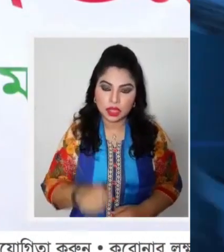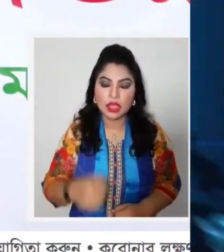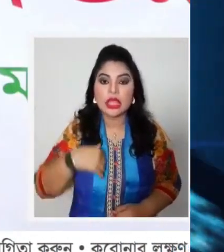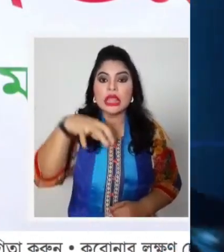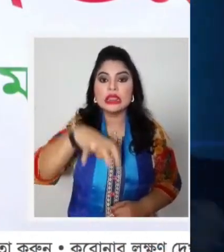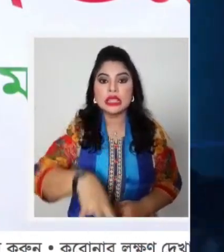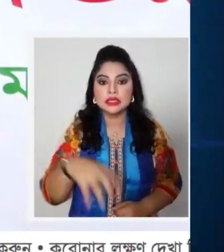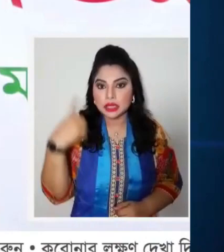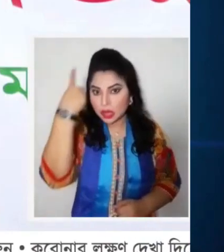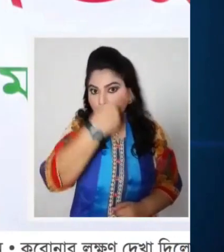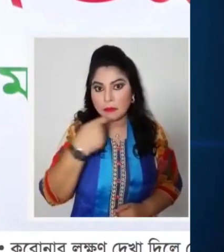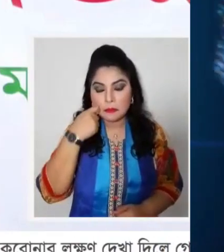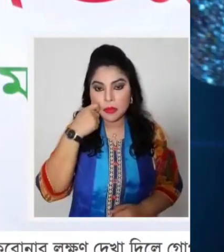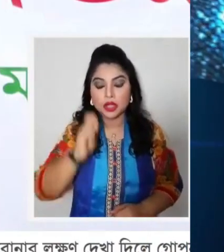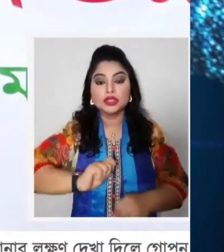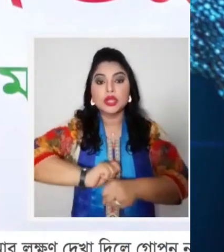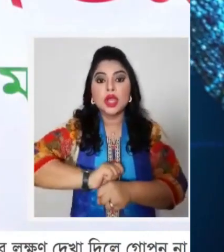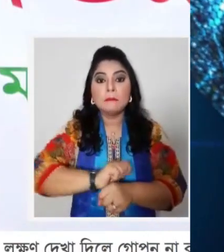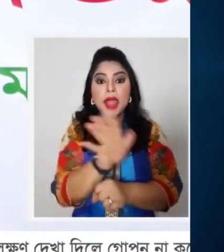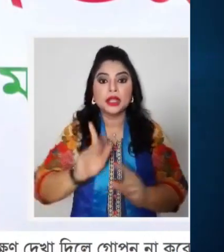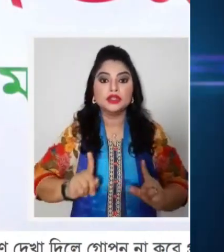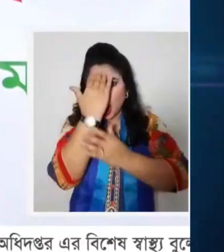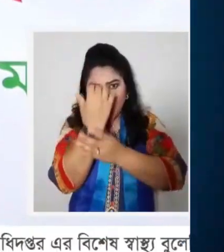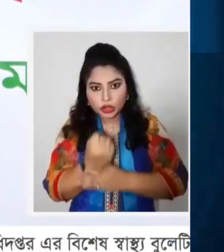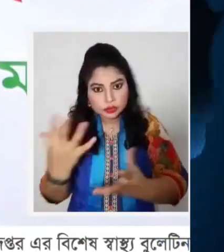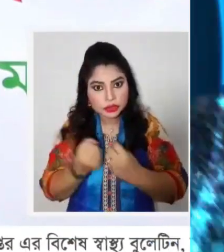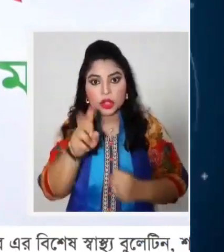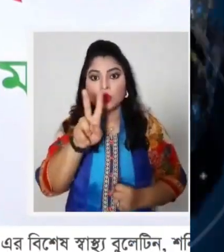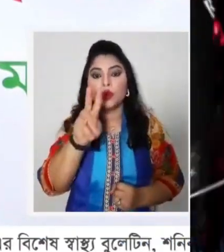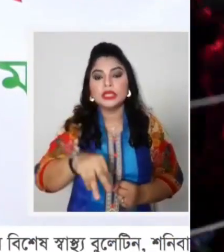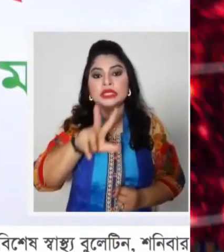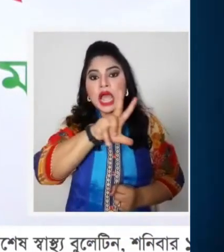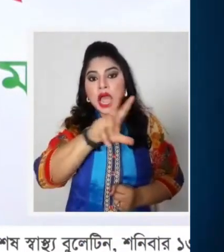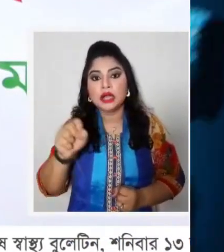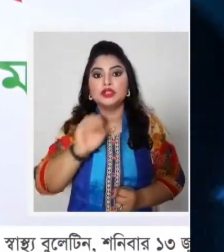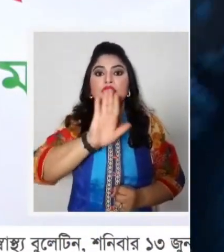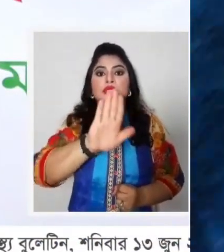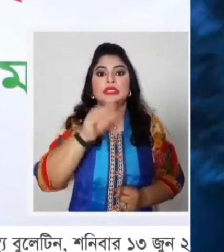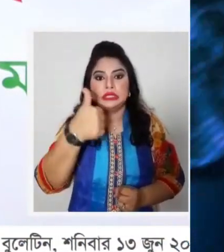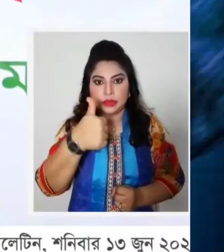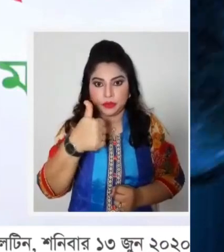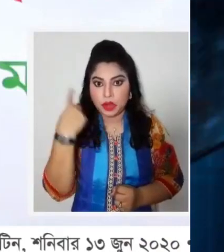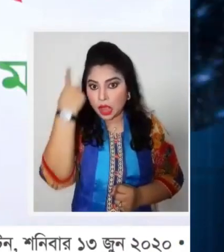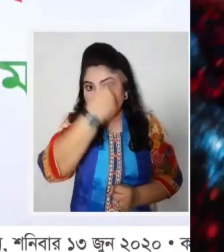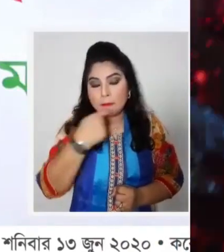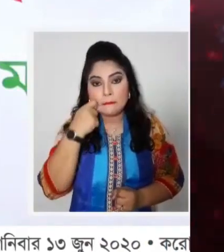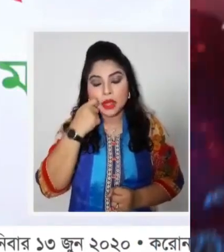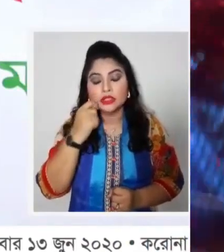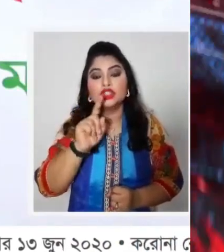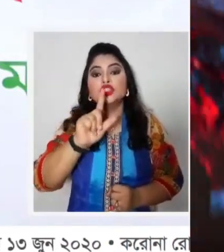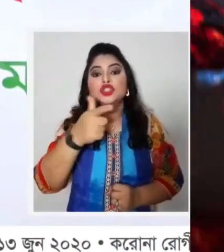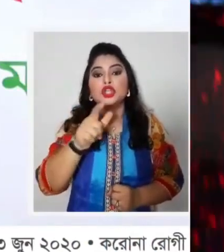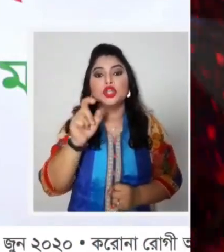সকালে ইন্তেকাল করেছেন। ইন্না লিল্লাহি ওয়া ইন্না ইলাইহি রাজিউন। গত ২৪ ঘন্টায় যা নমুনা পরীক্ষা হয়েছে তাতে শনাক্ত হয়েছে